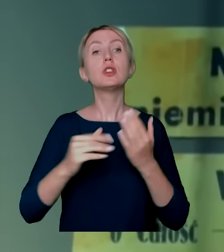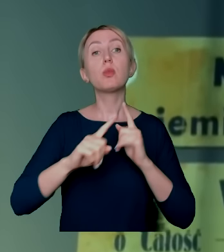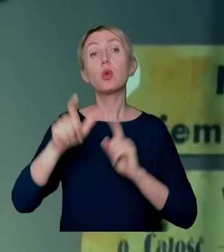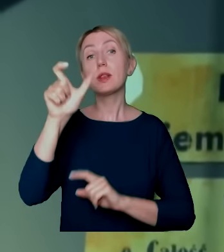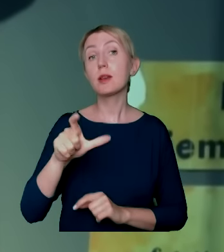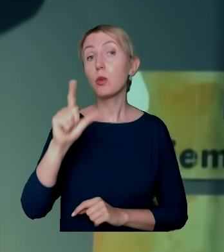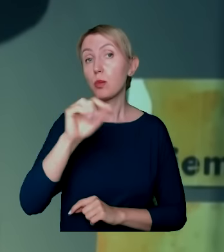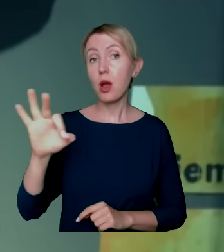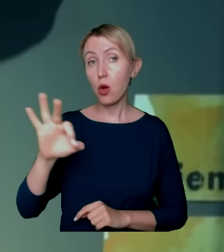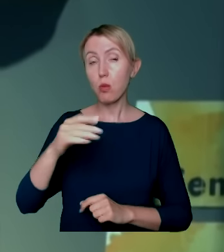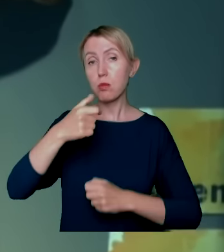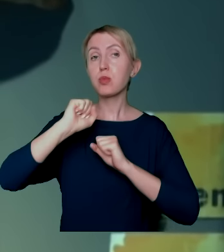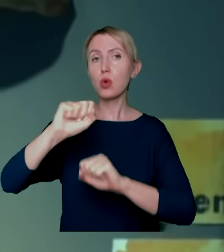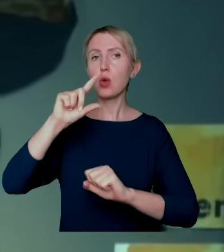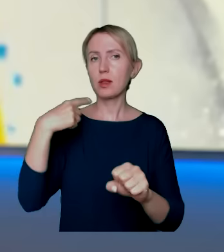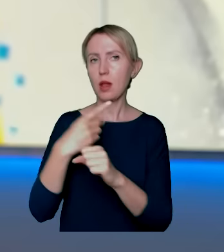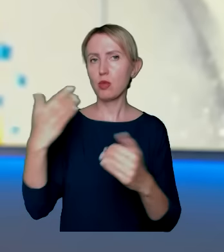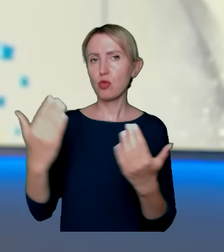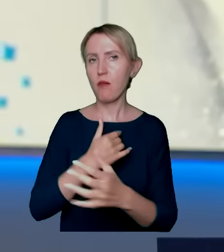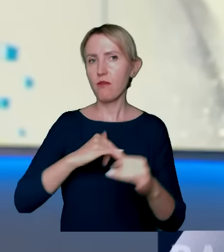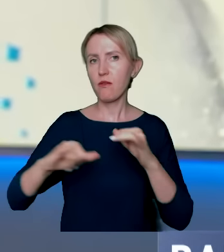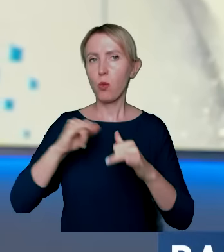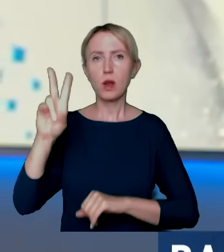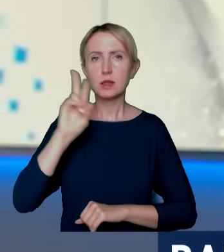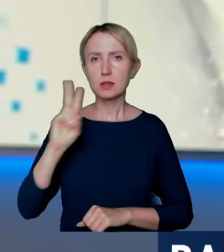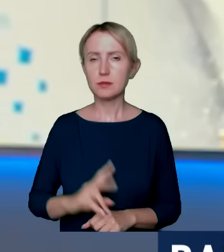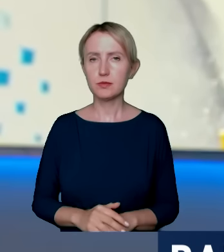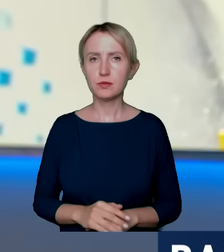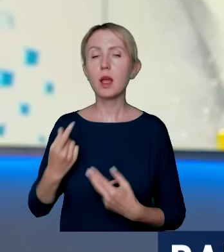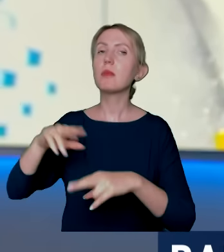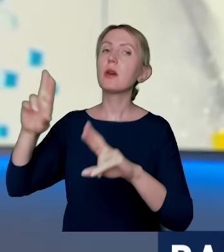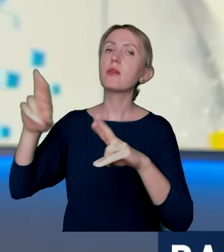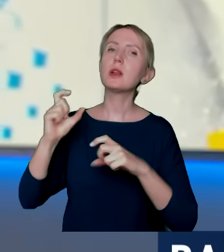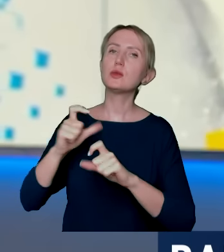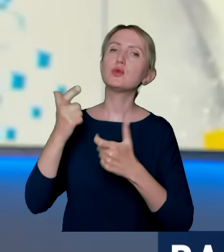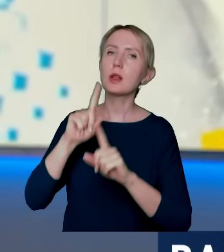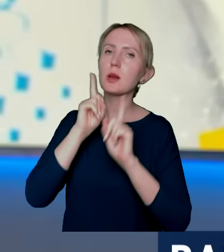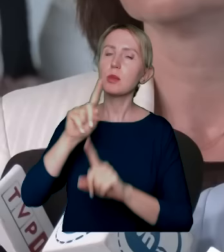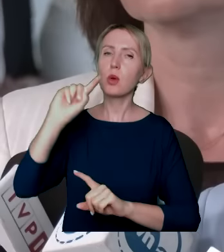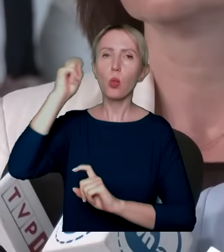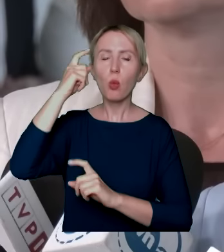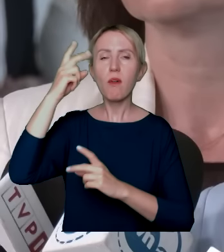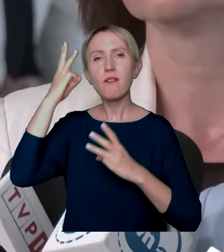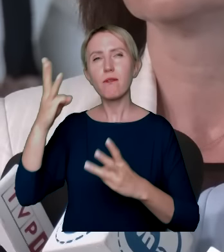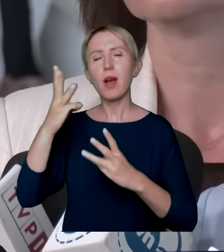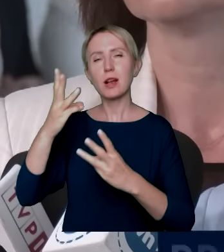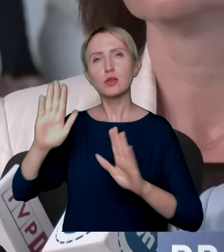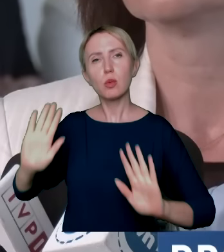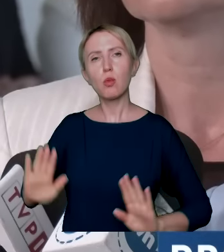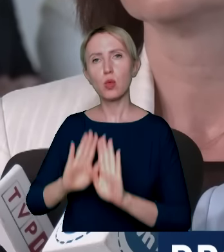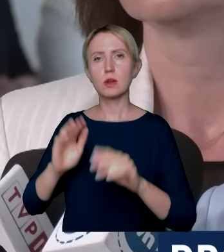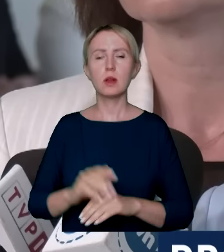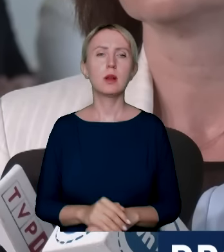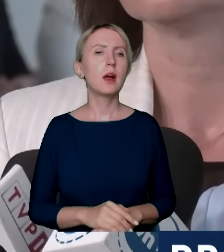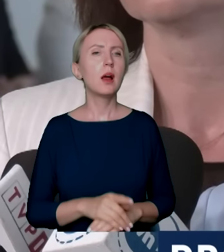Obywatelskiej broni decyzji nowych władz instytucji. Wracamy do tego, co jest tak naprawdę istotą muzealnictwa. Tam nie może być,